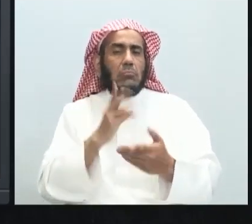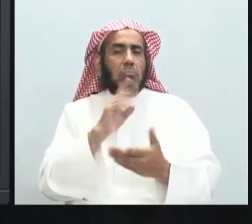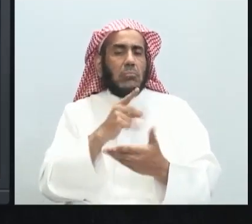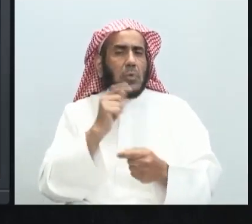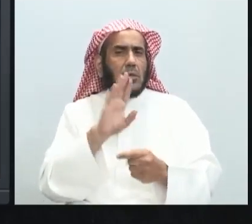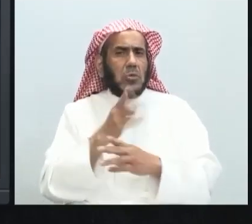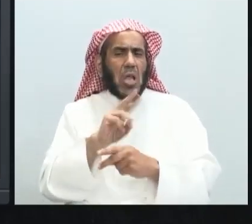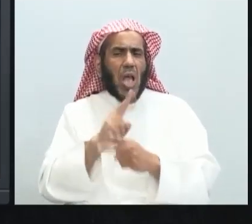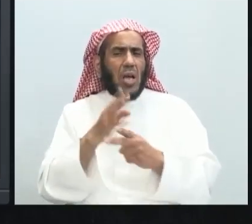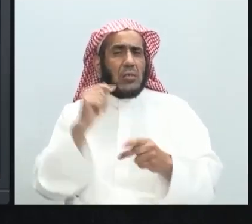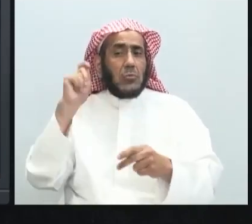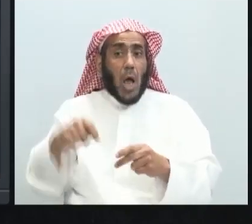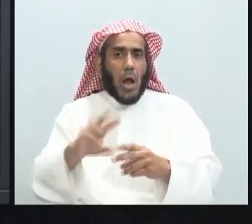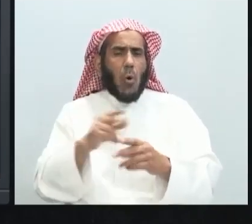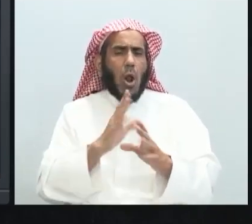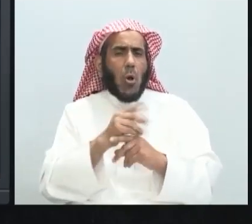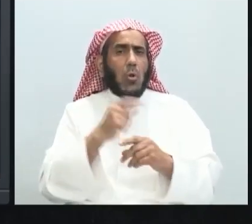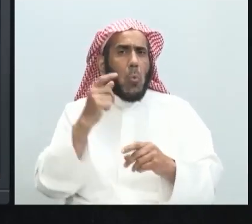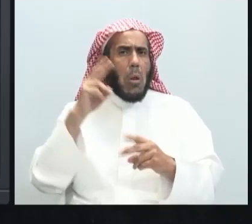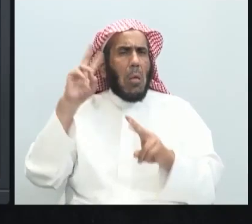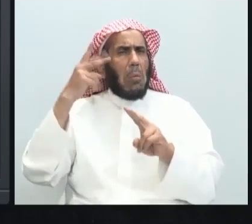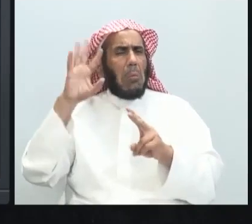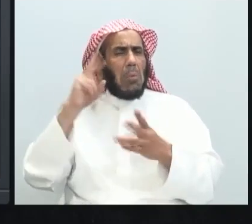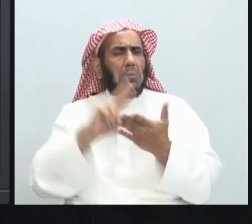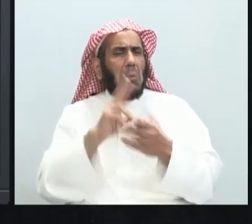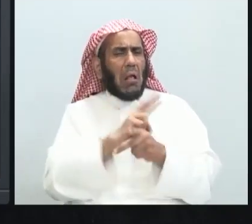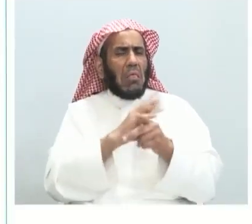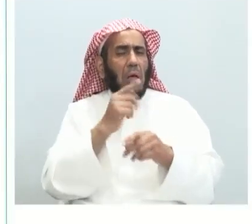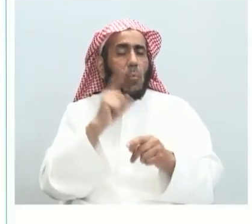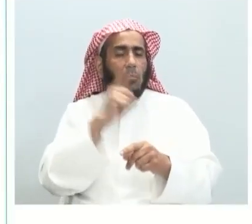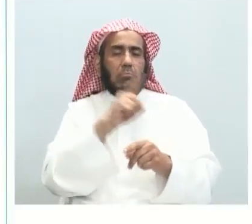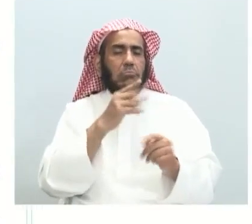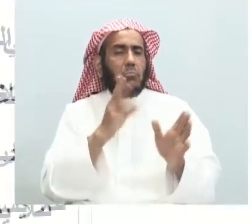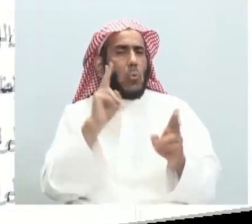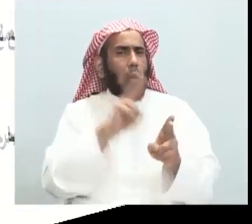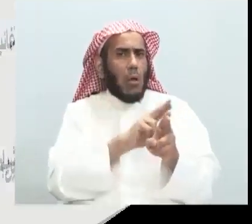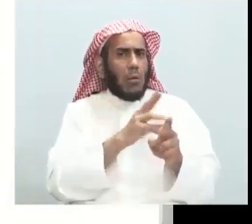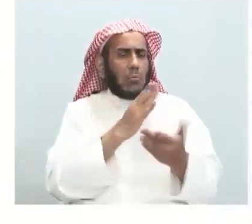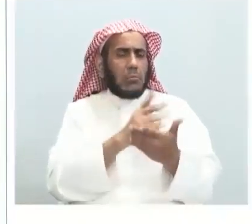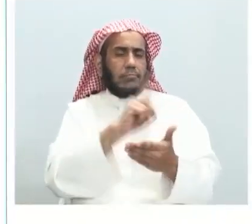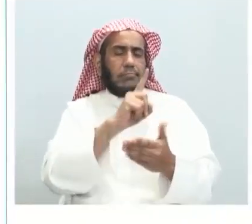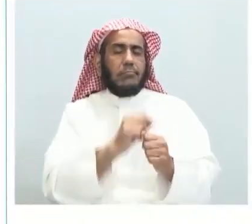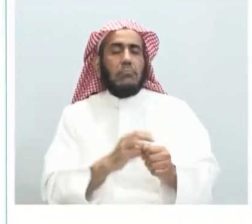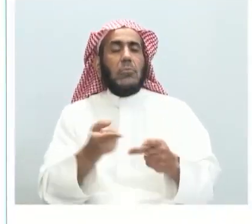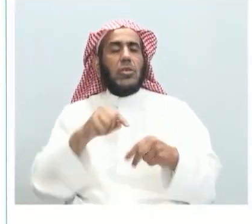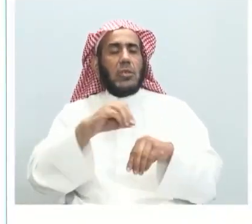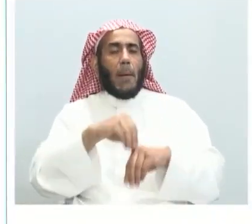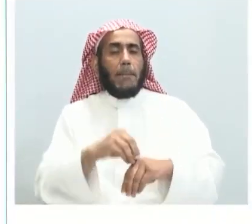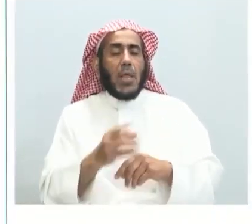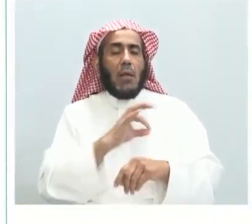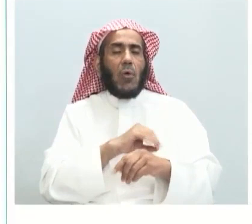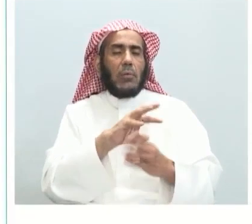السحره ولا الكهان ولا المنجمين ولا العرافين ناتي ايضا الى مزيد من الفوائد